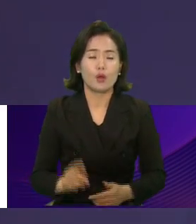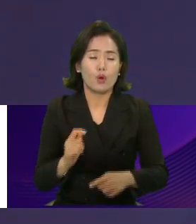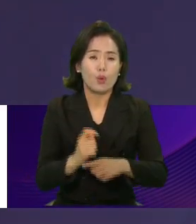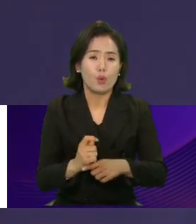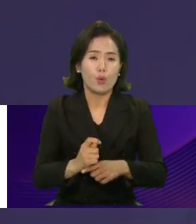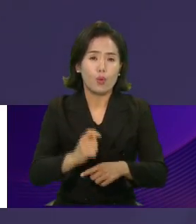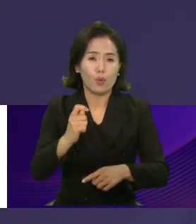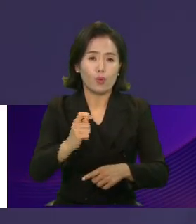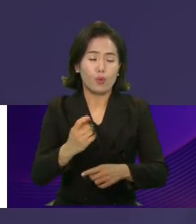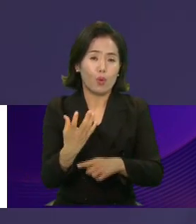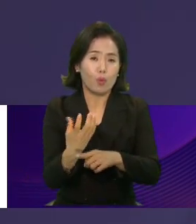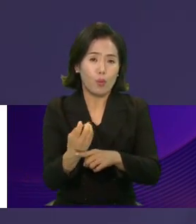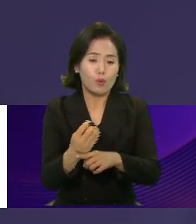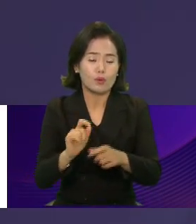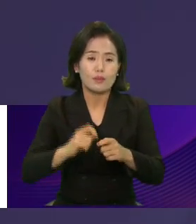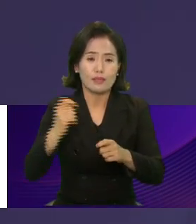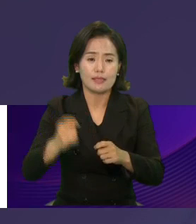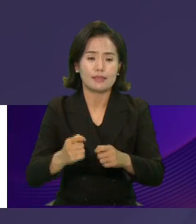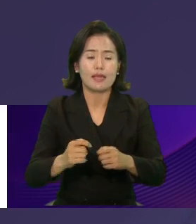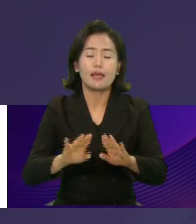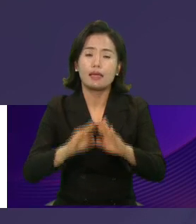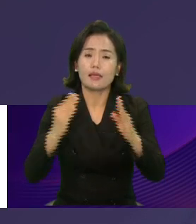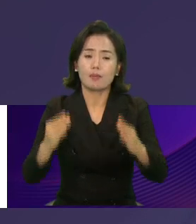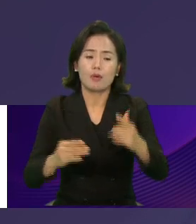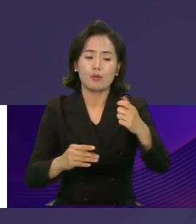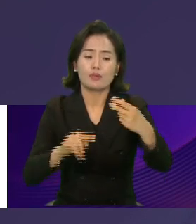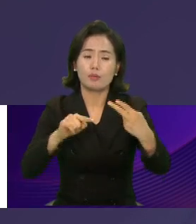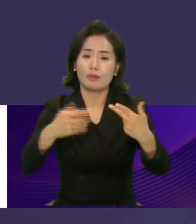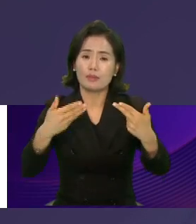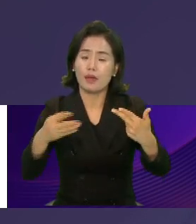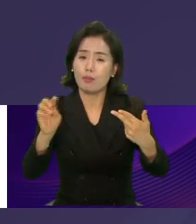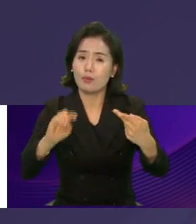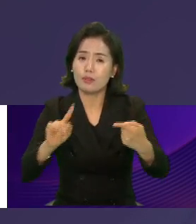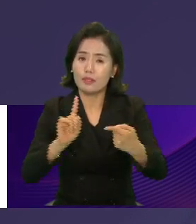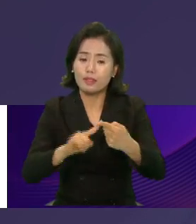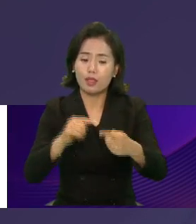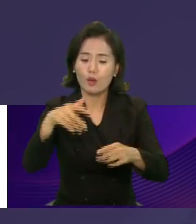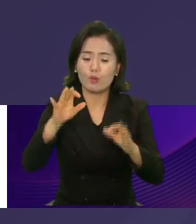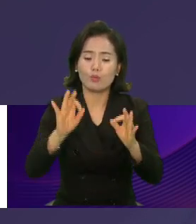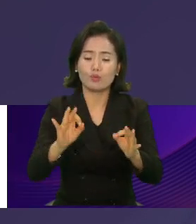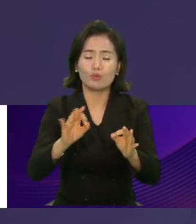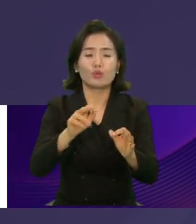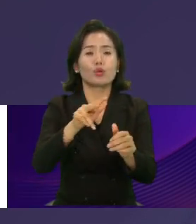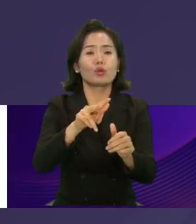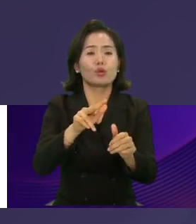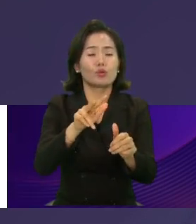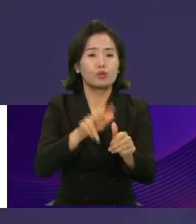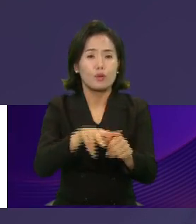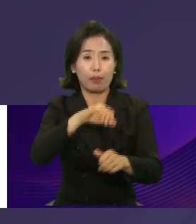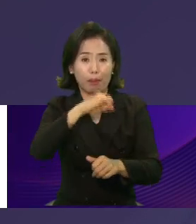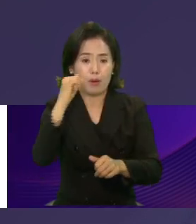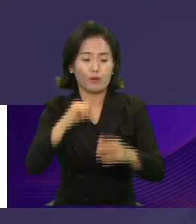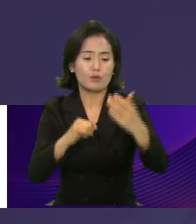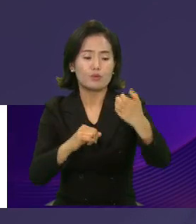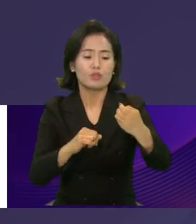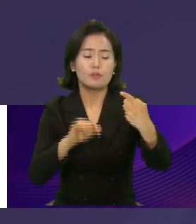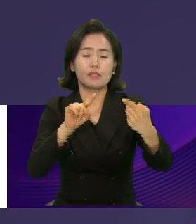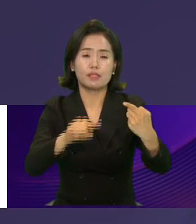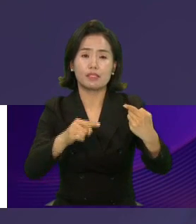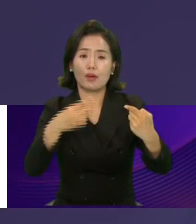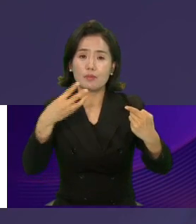고흥고성 장흥 강진입니다. 개표 64.3% 진행된 가운데 더불어민주당 문금주 후보 당선입니다.